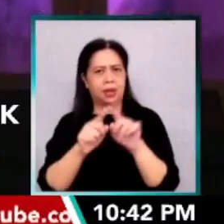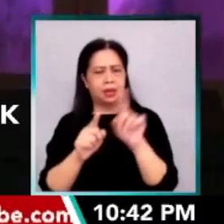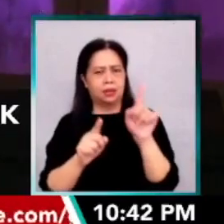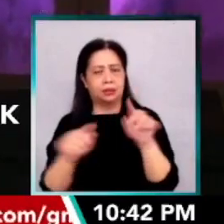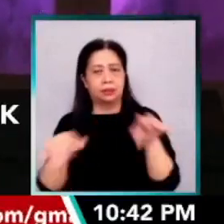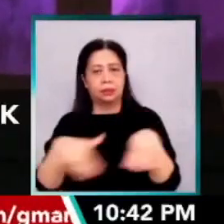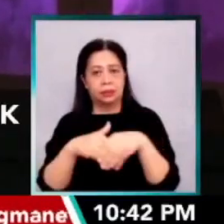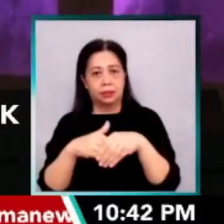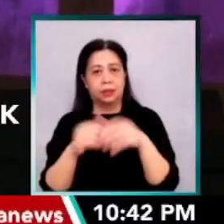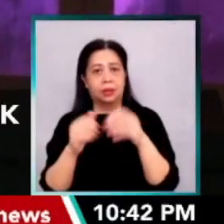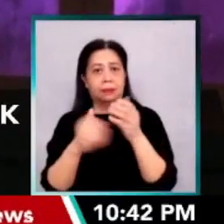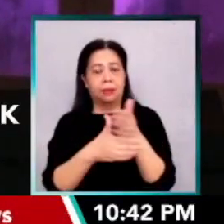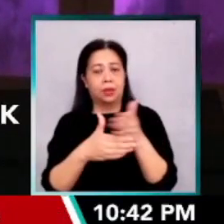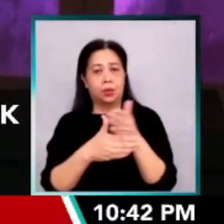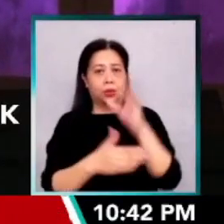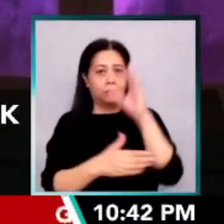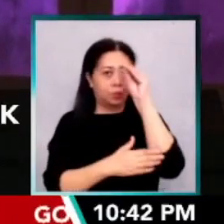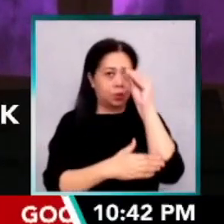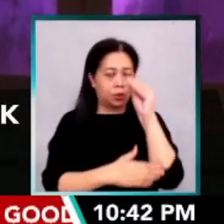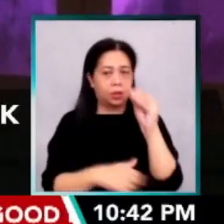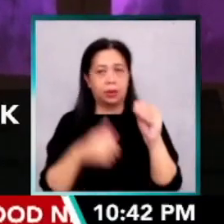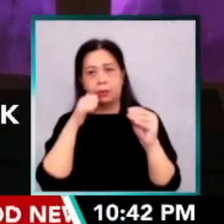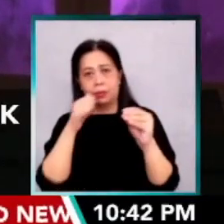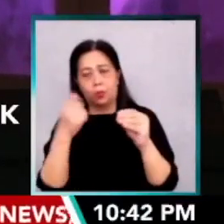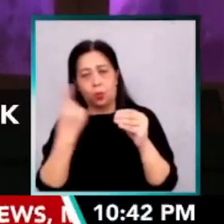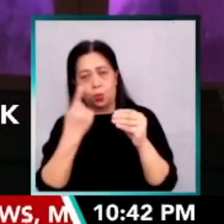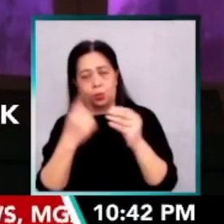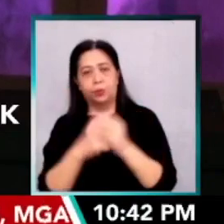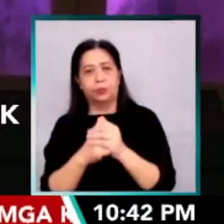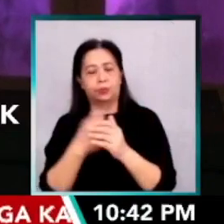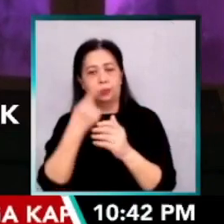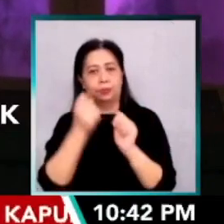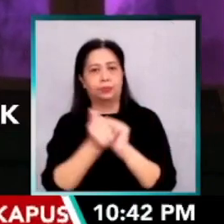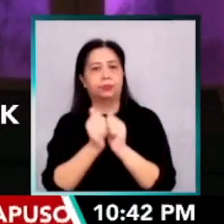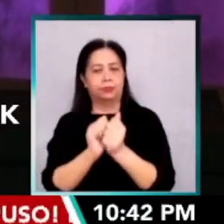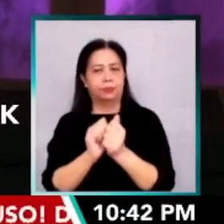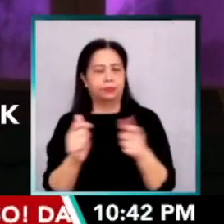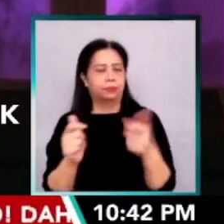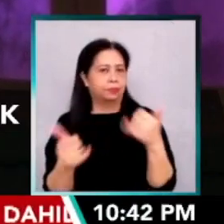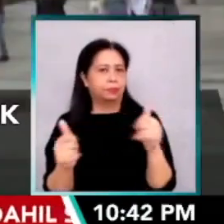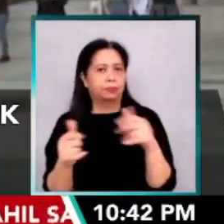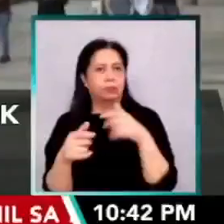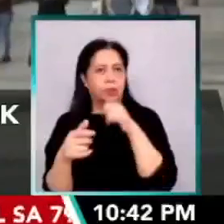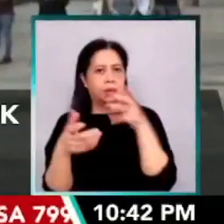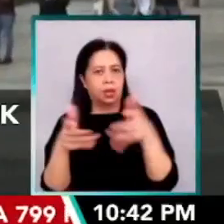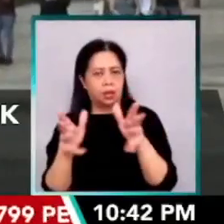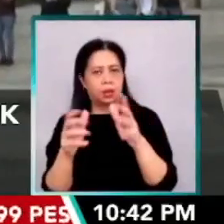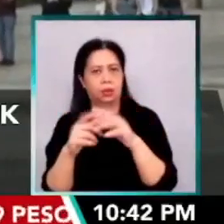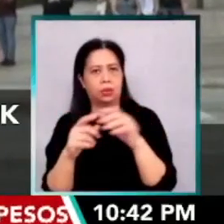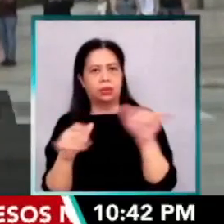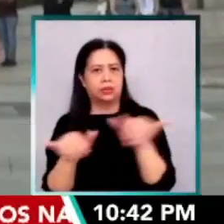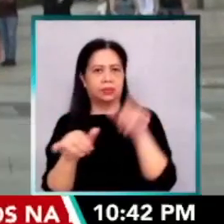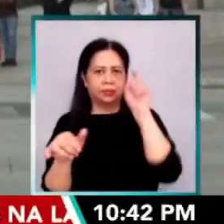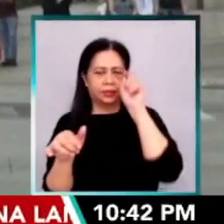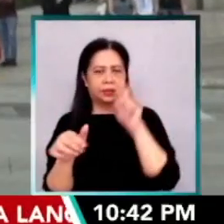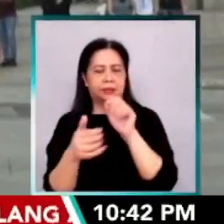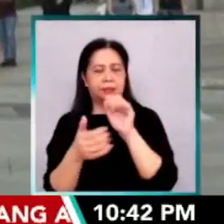sa pagitan ng lalaki at babae. Dahil dito, hindi pa rin pinapayagan ang same-sex marriage.